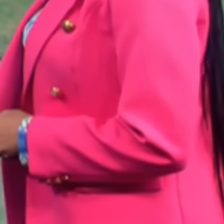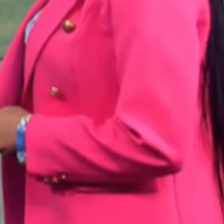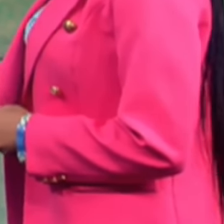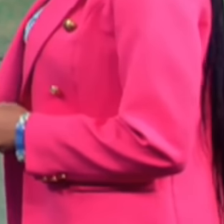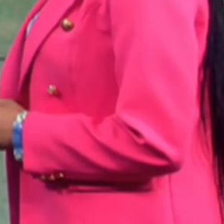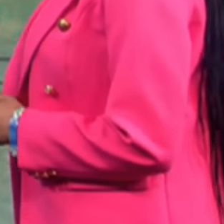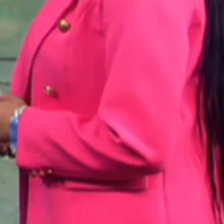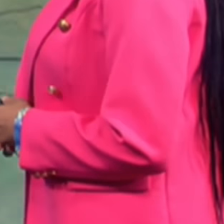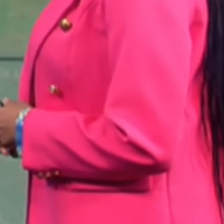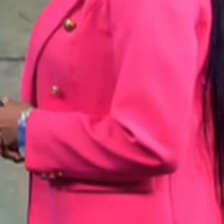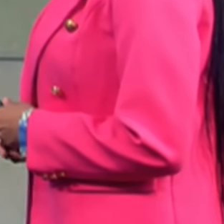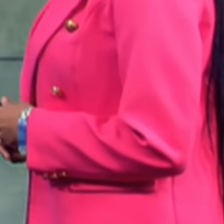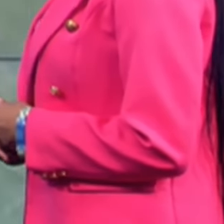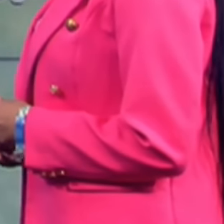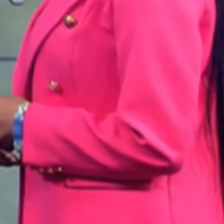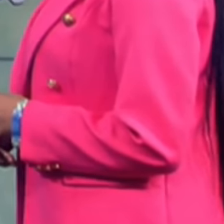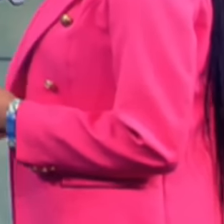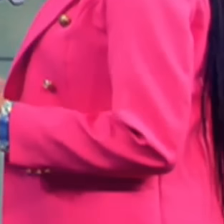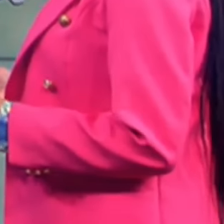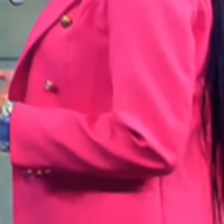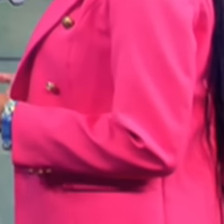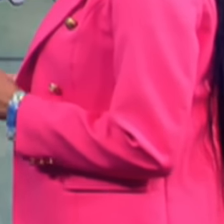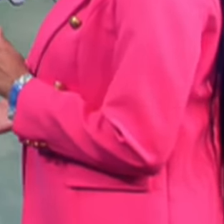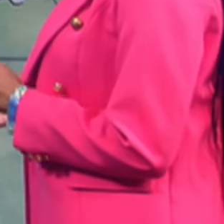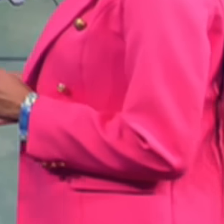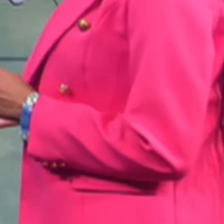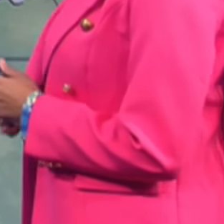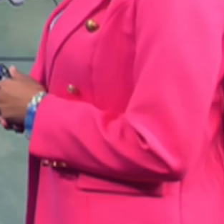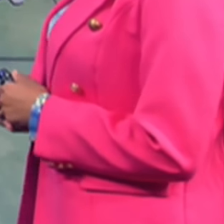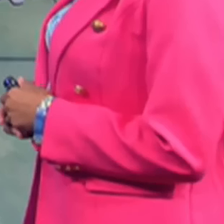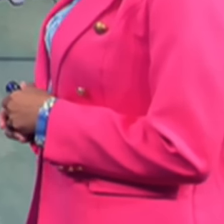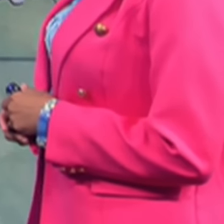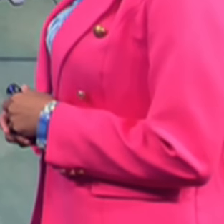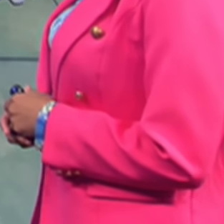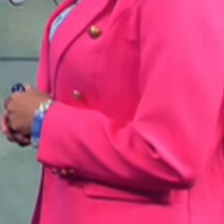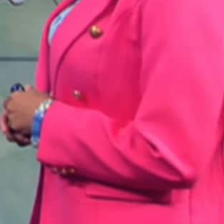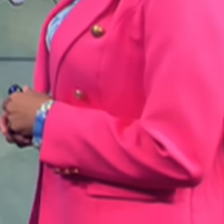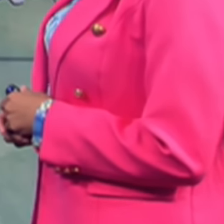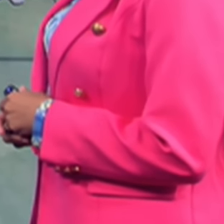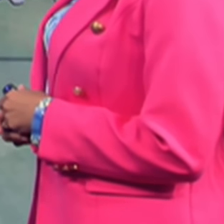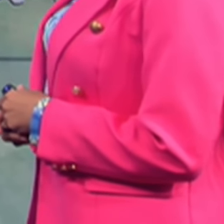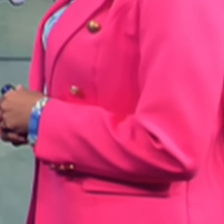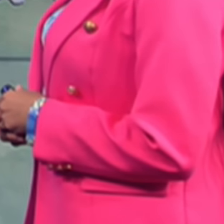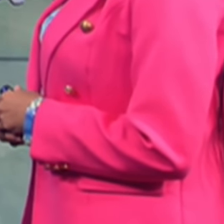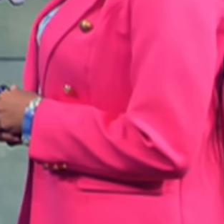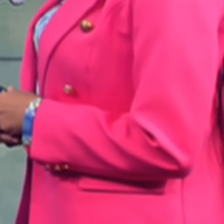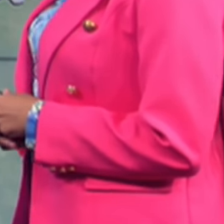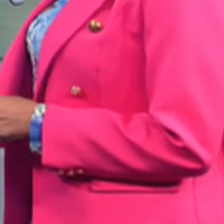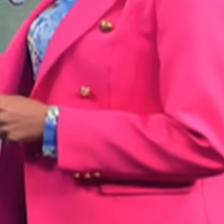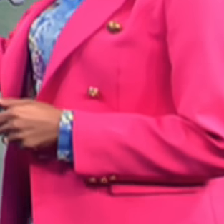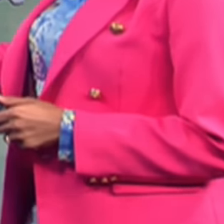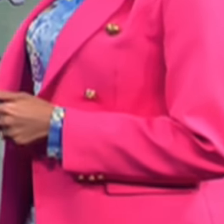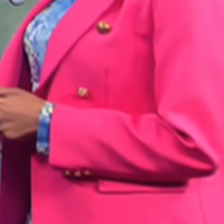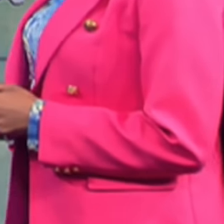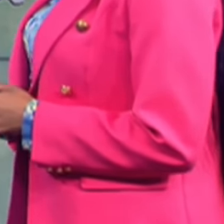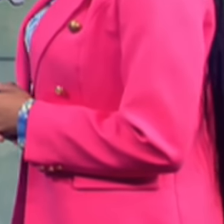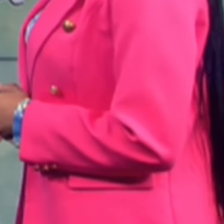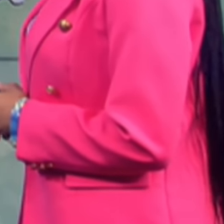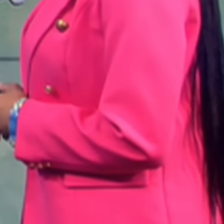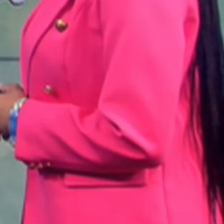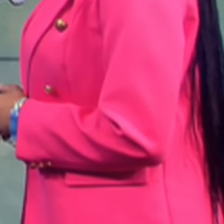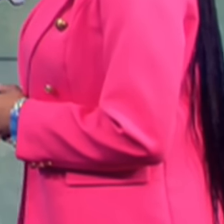21 fa re lebella mo provinceng ya Limpopo ko Mosina go tla nna le gone go nna tsididi mo mosong ka digata di le 3 go a go di le 29 Polokwane ka